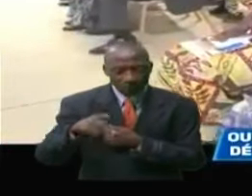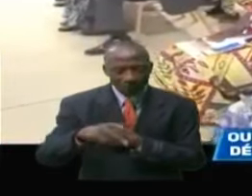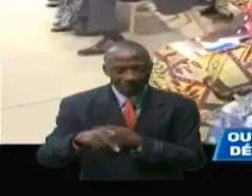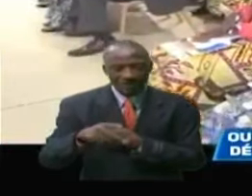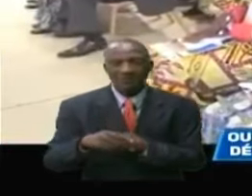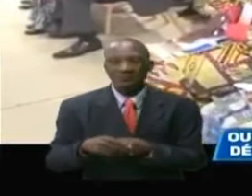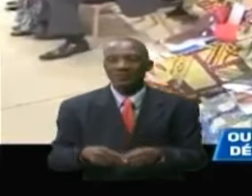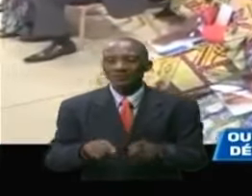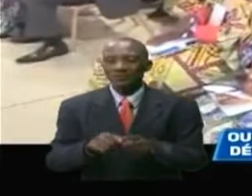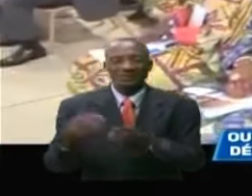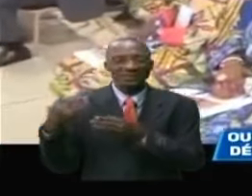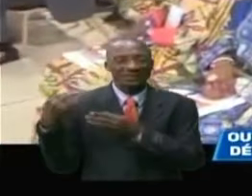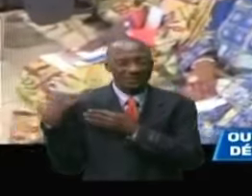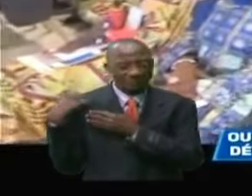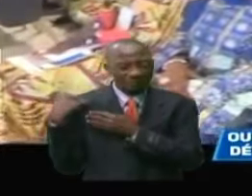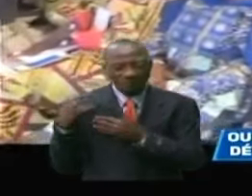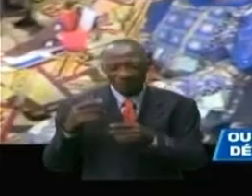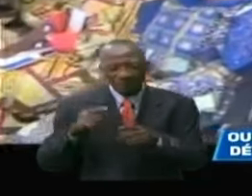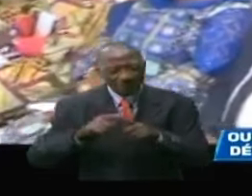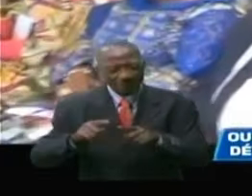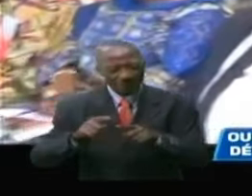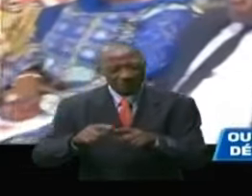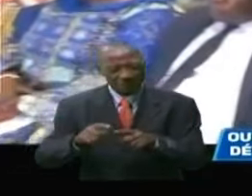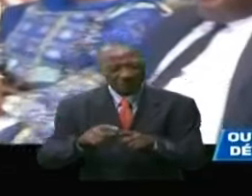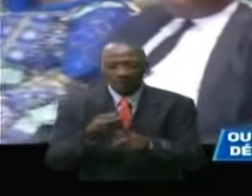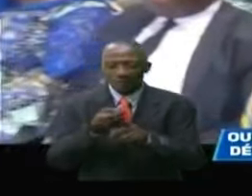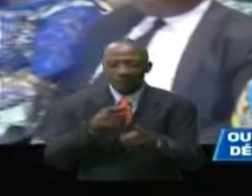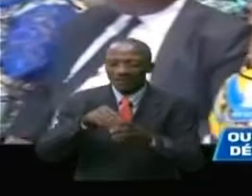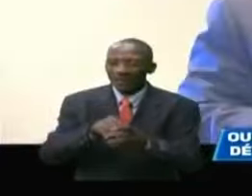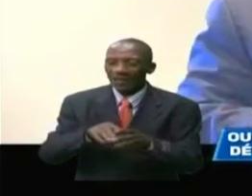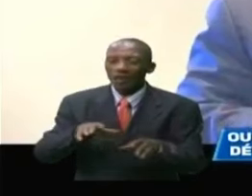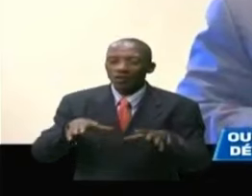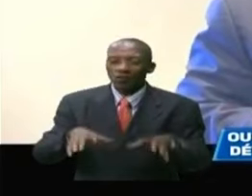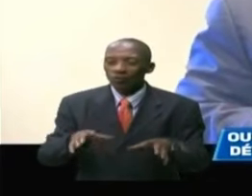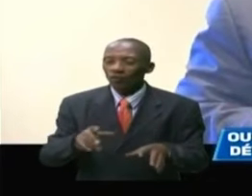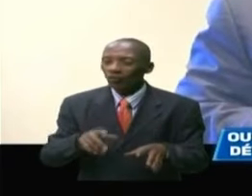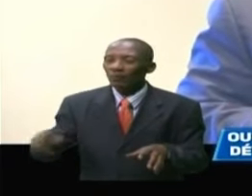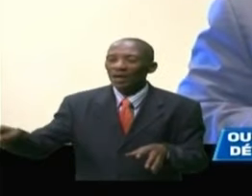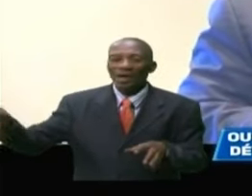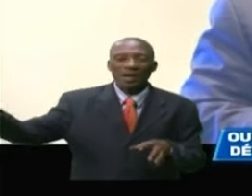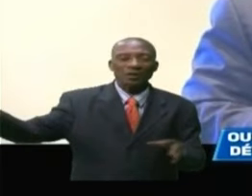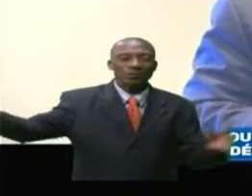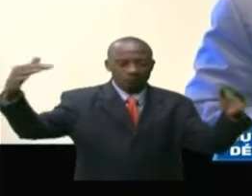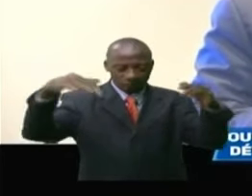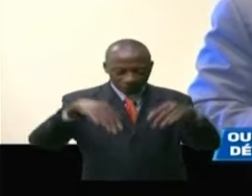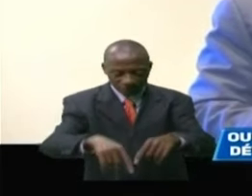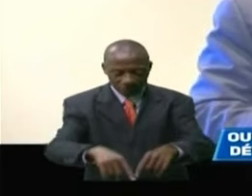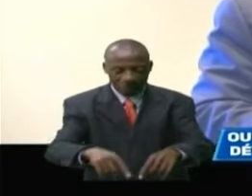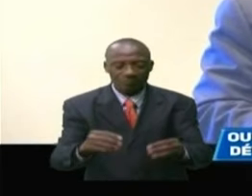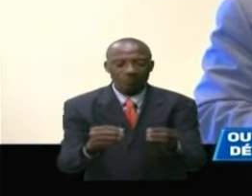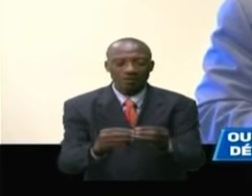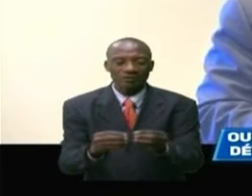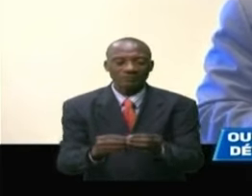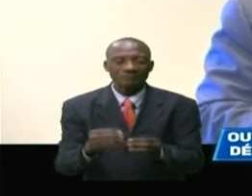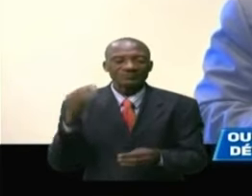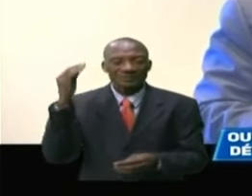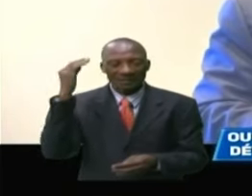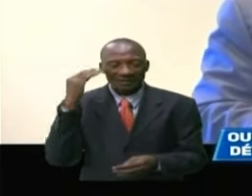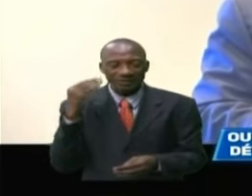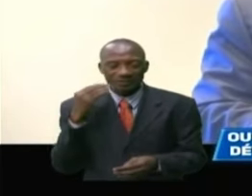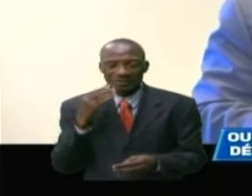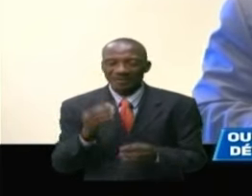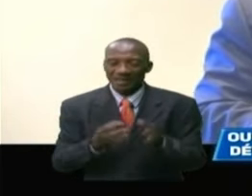et responsables des ETD venus de tous les coins du pays, le ministre Modeste Mutinga a planché sur le grand axe du